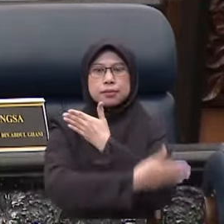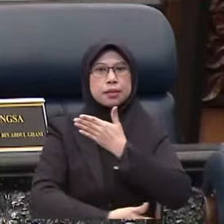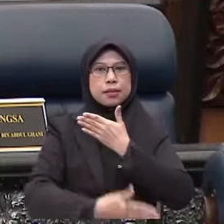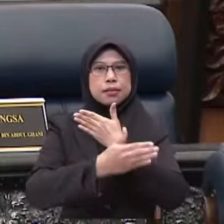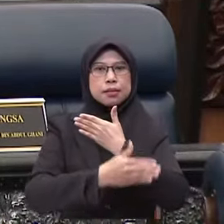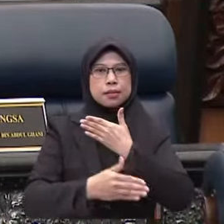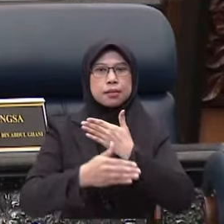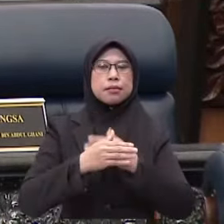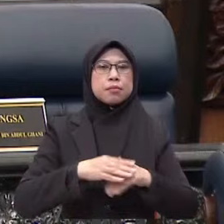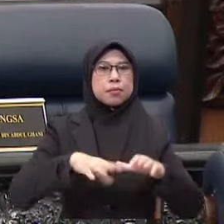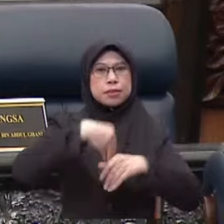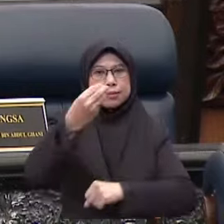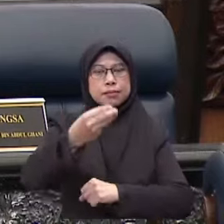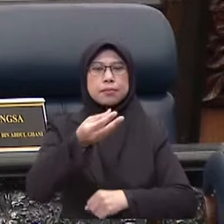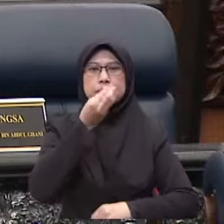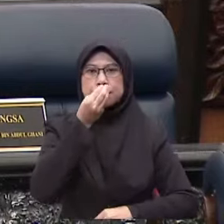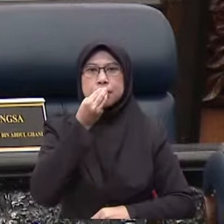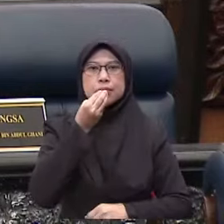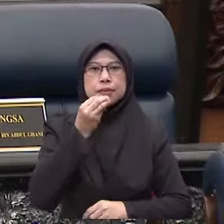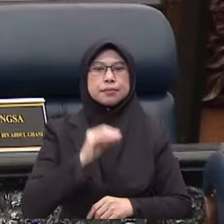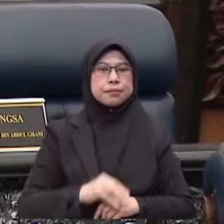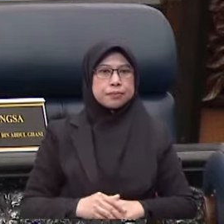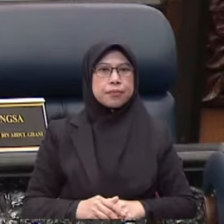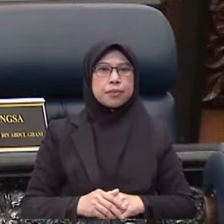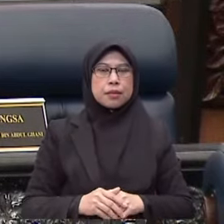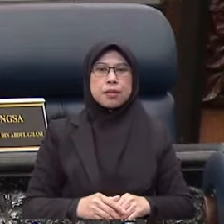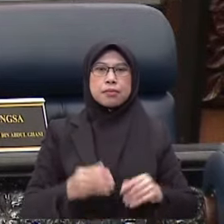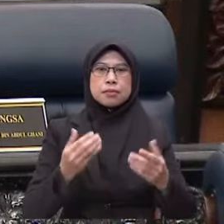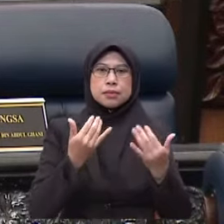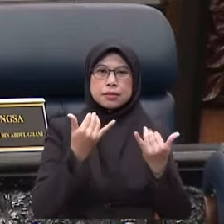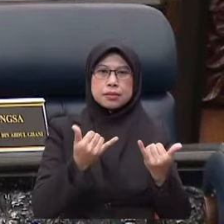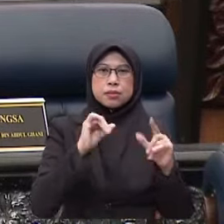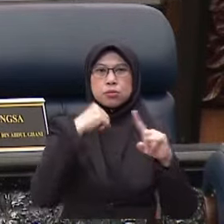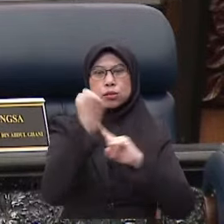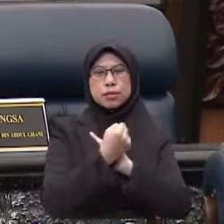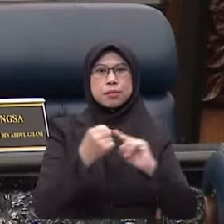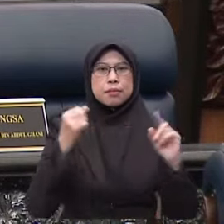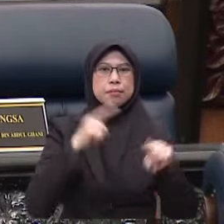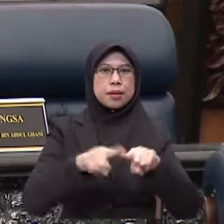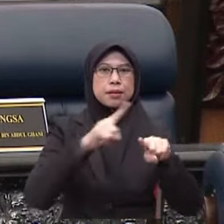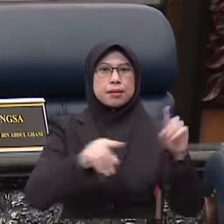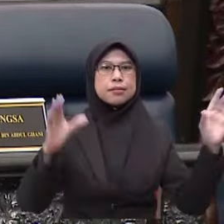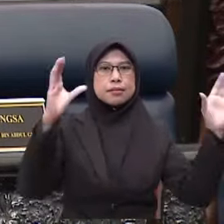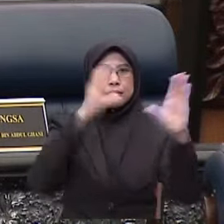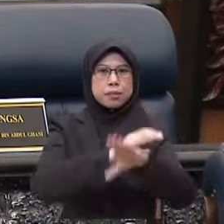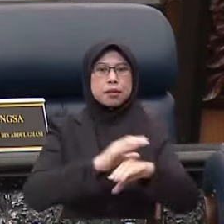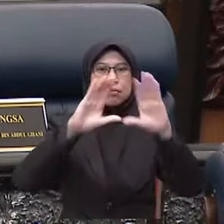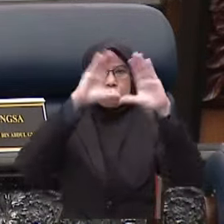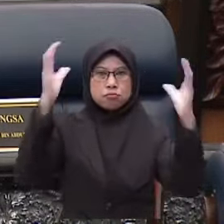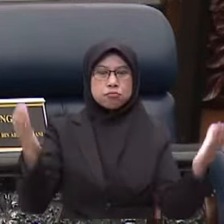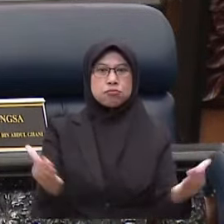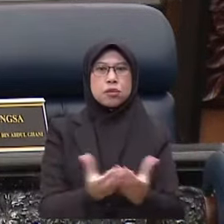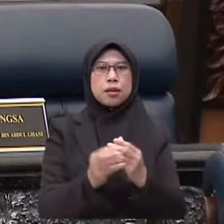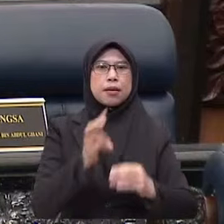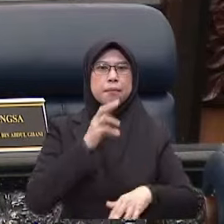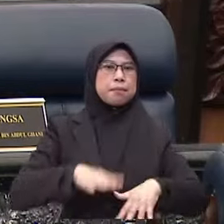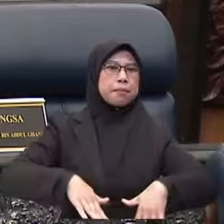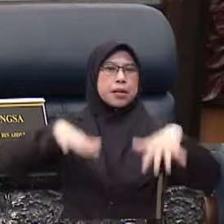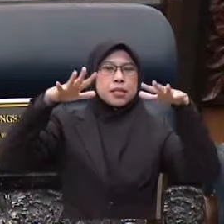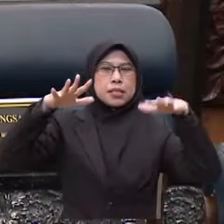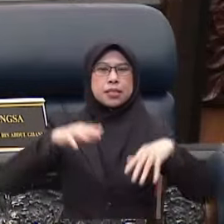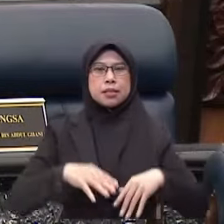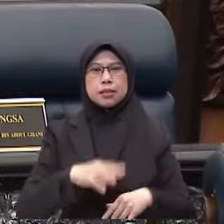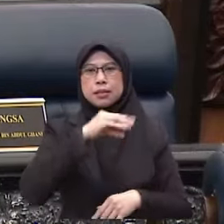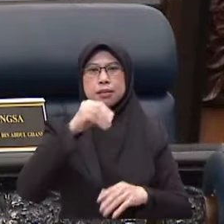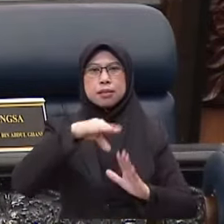menghasilkan makanan dalam keadaan berbagai cabaran seperti global warming banjir dan juga